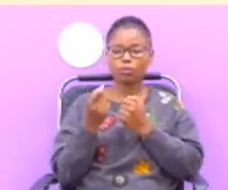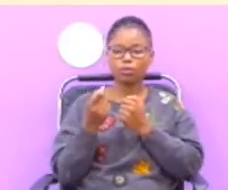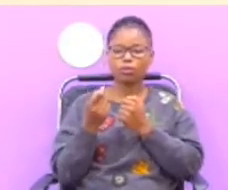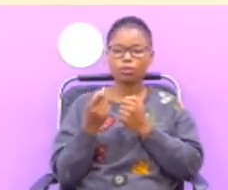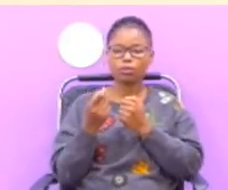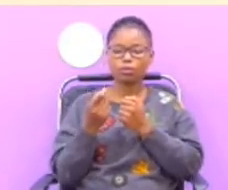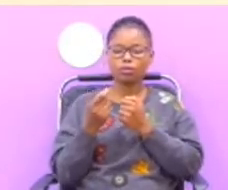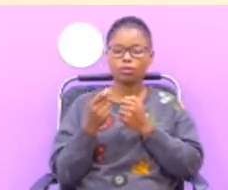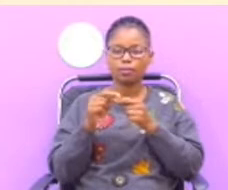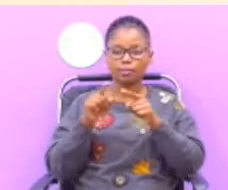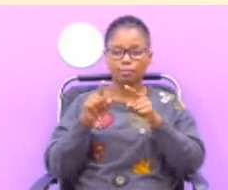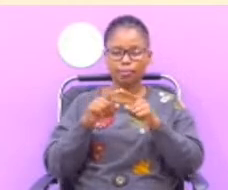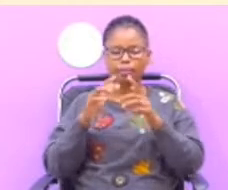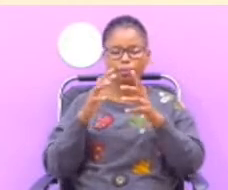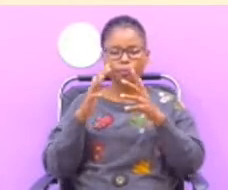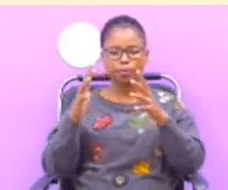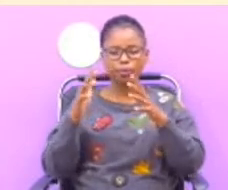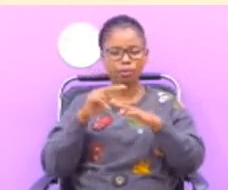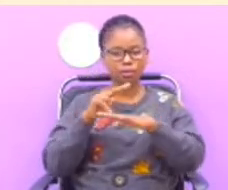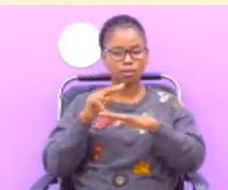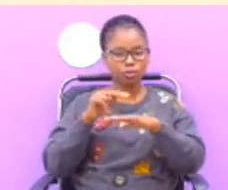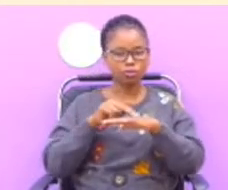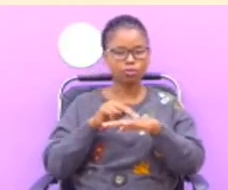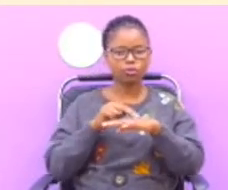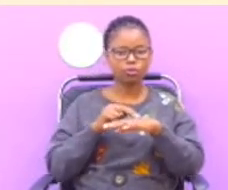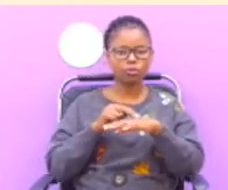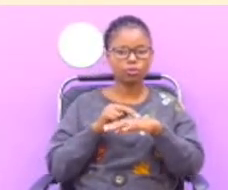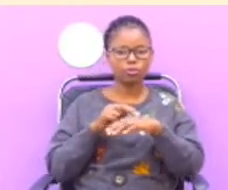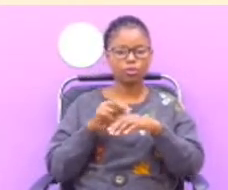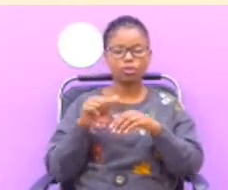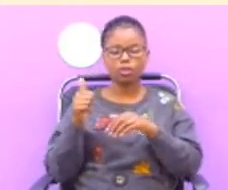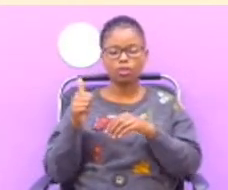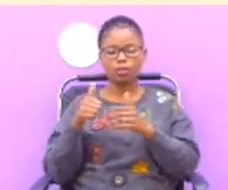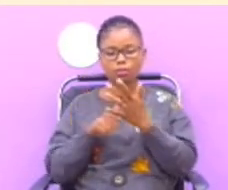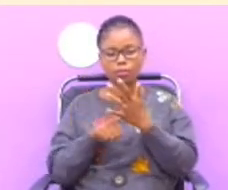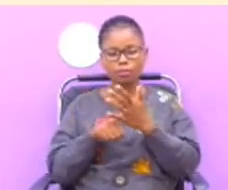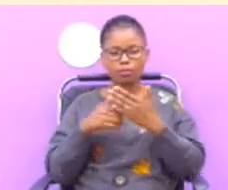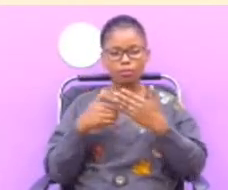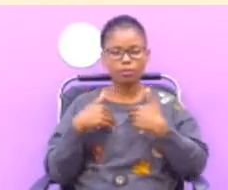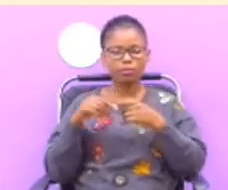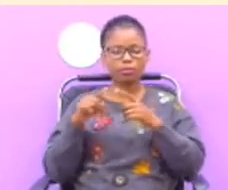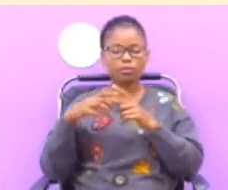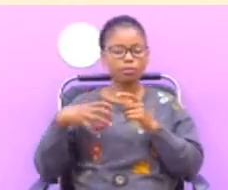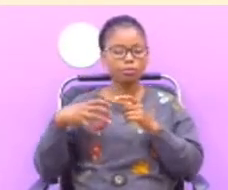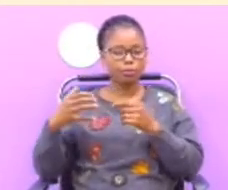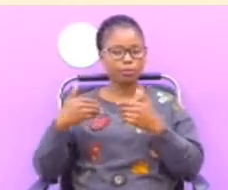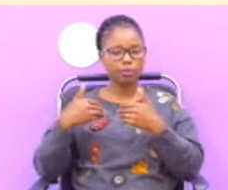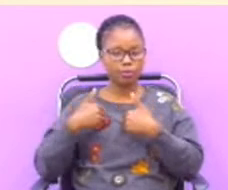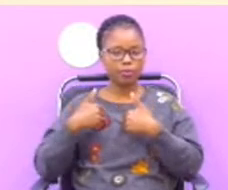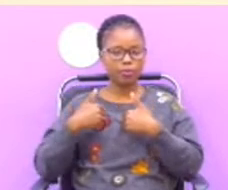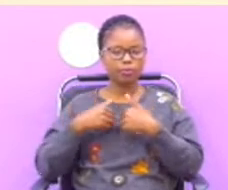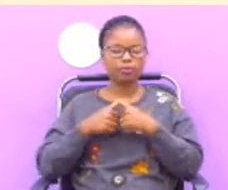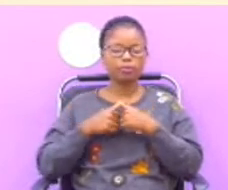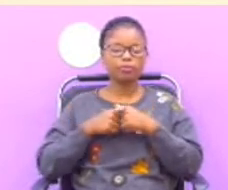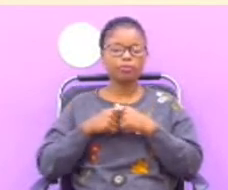Dhamaki wataruo ato mafururi maria madheni, na mafururi maria matogu.